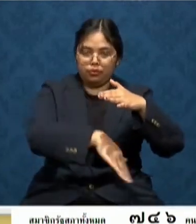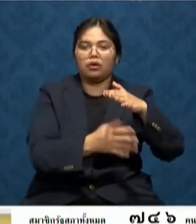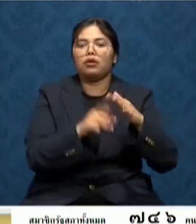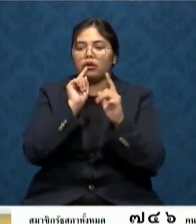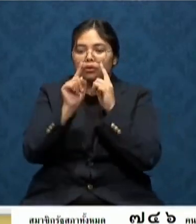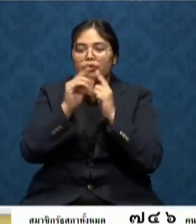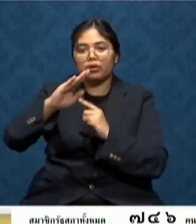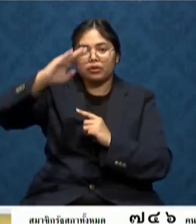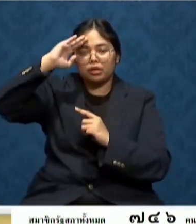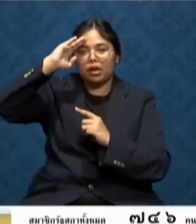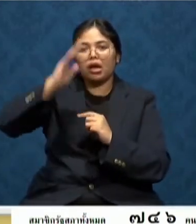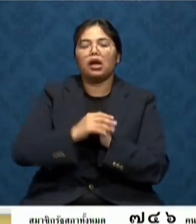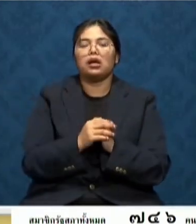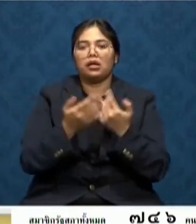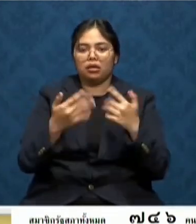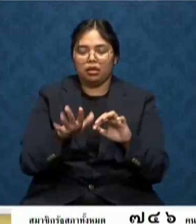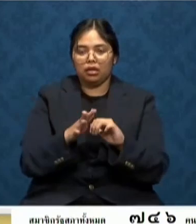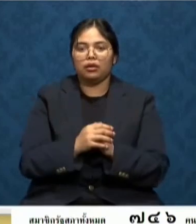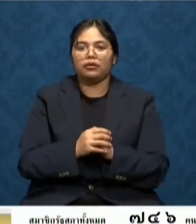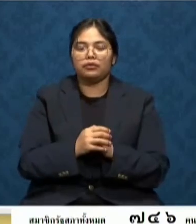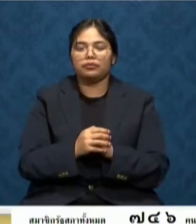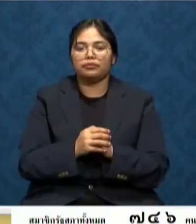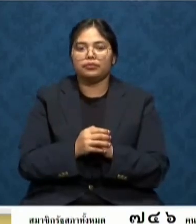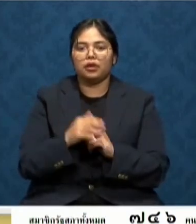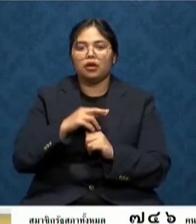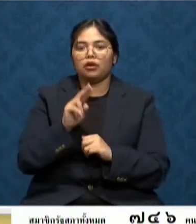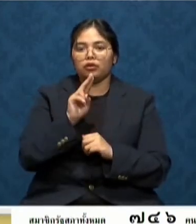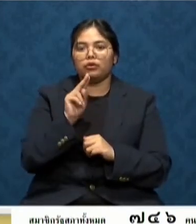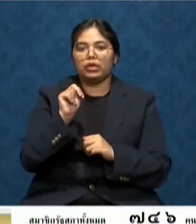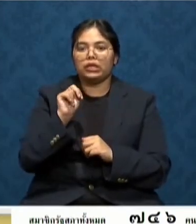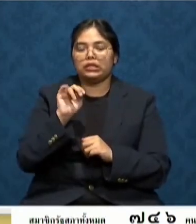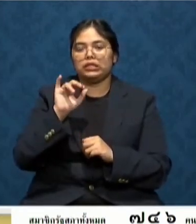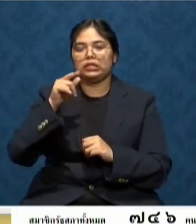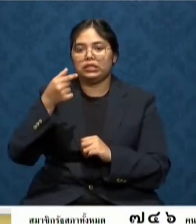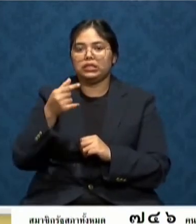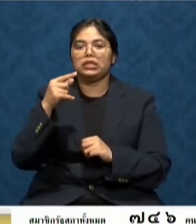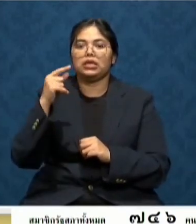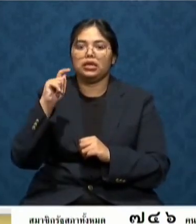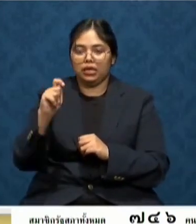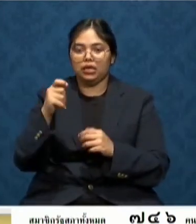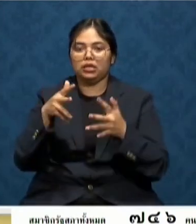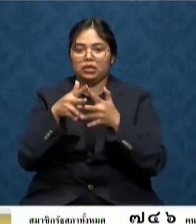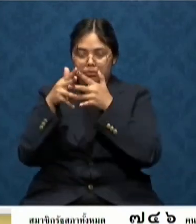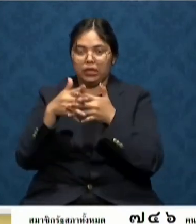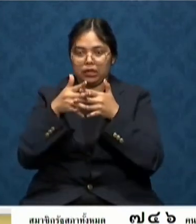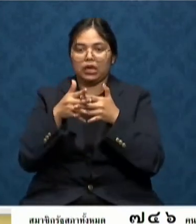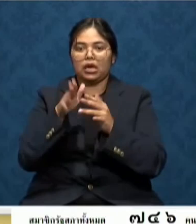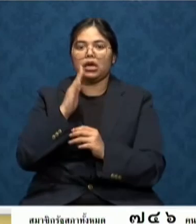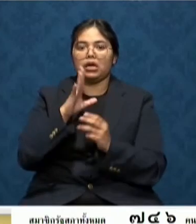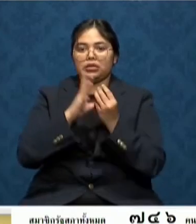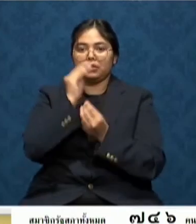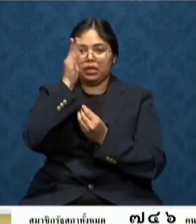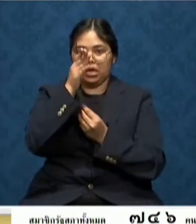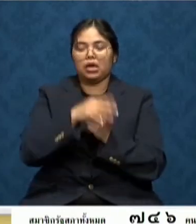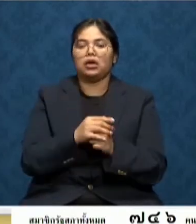แล้ผมจะเดินทาง 2009Mark todayหนานี้กพยายามให้ทาง้ระส